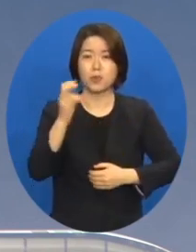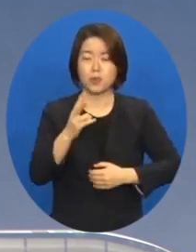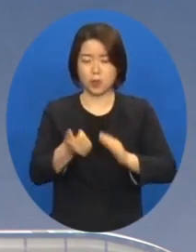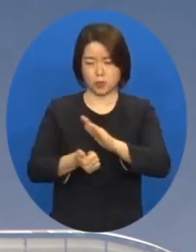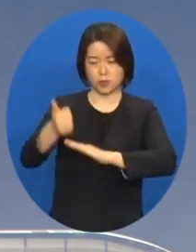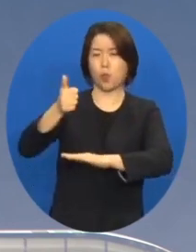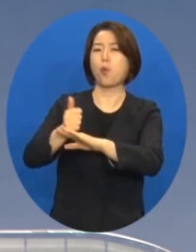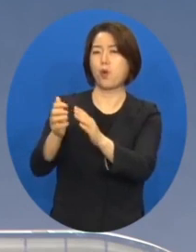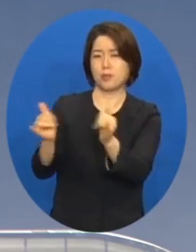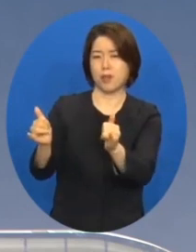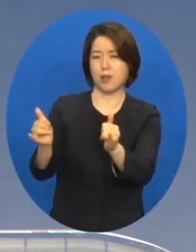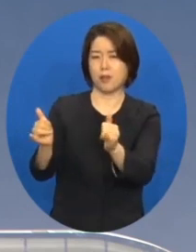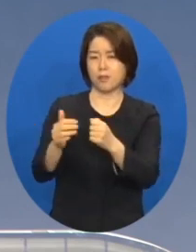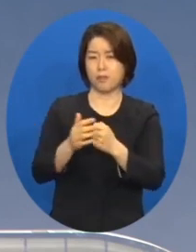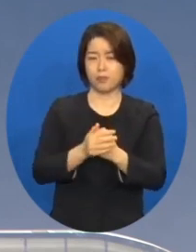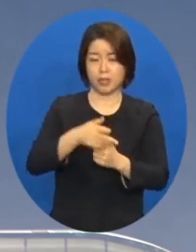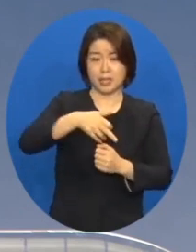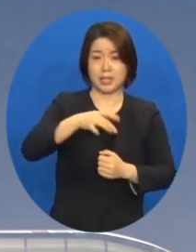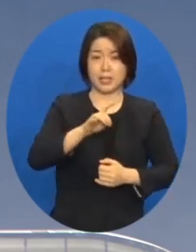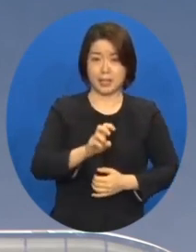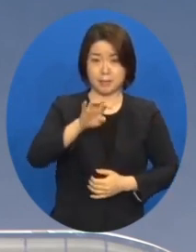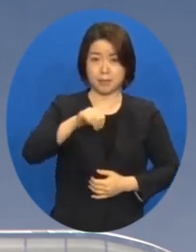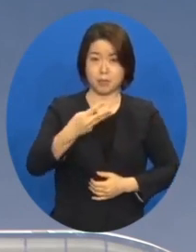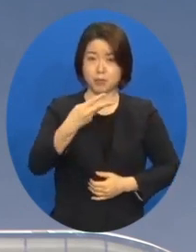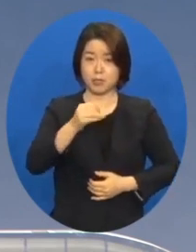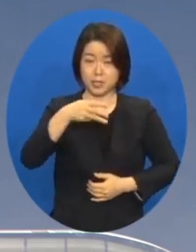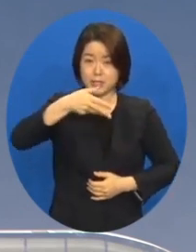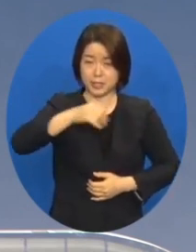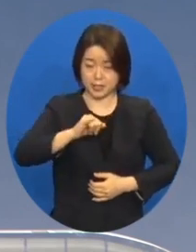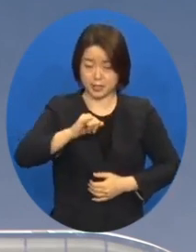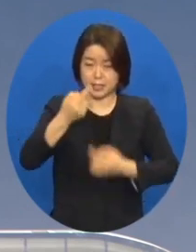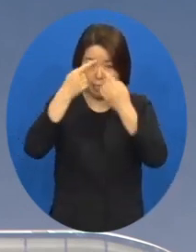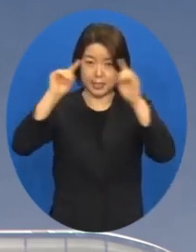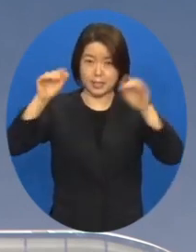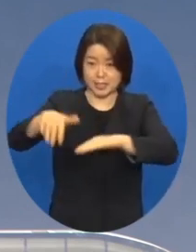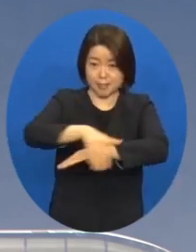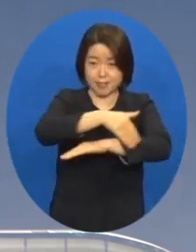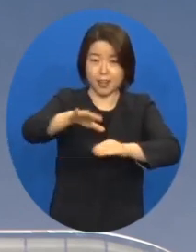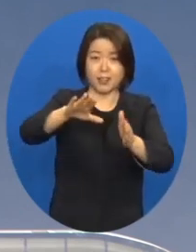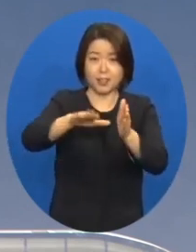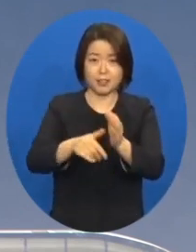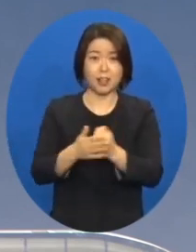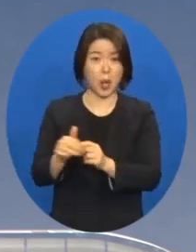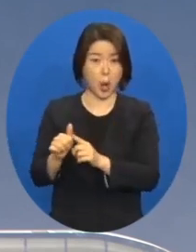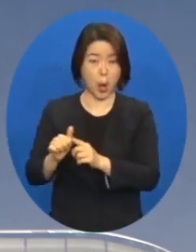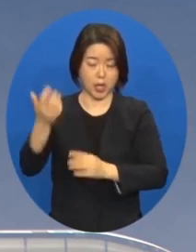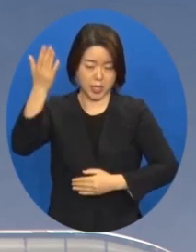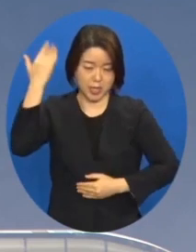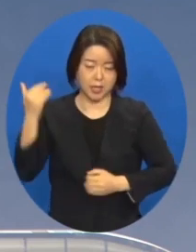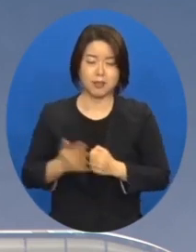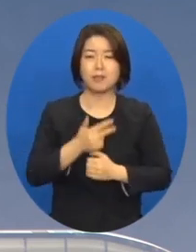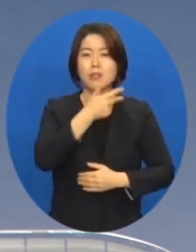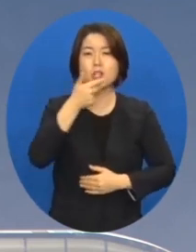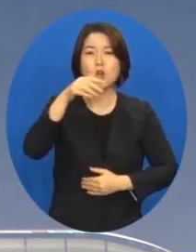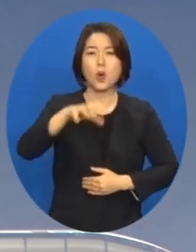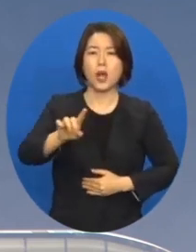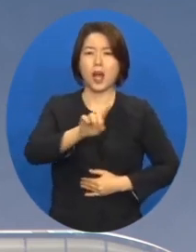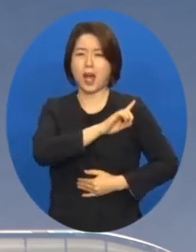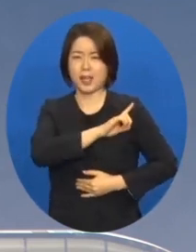성공한 사람입니다. 캠브리지 대학을 다닐 때 그는 그 당시 영국에서